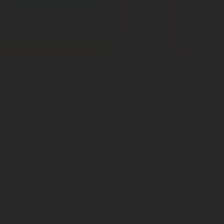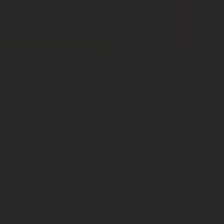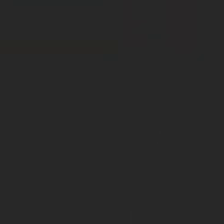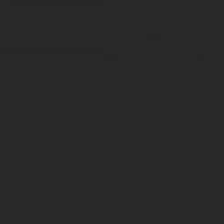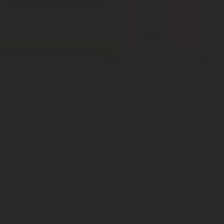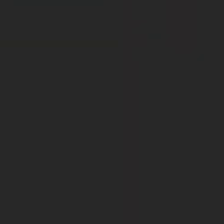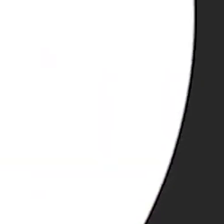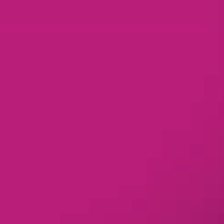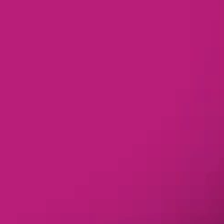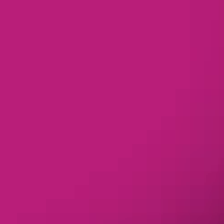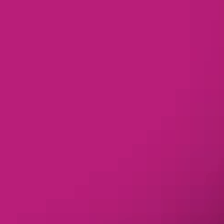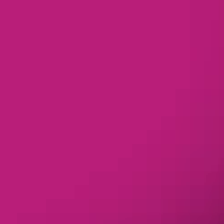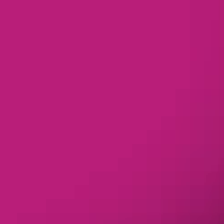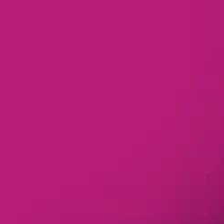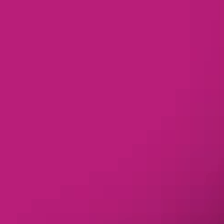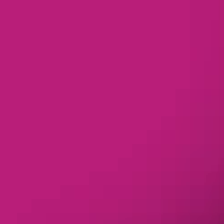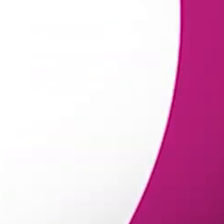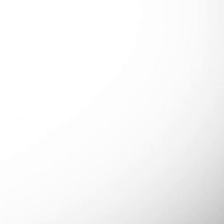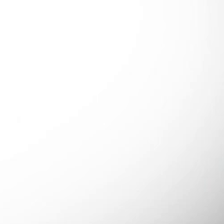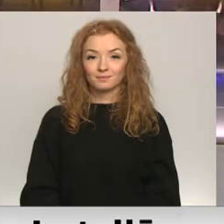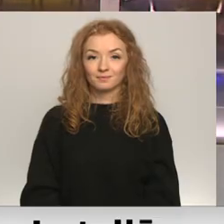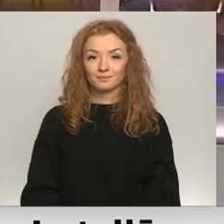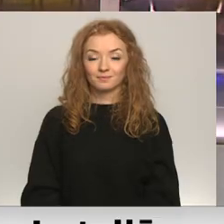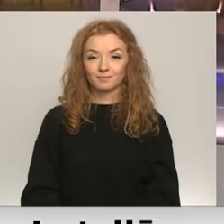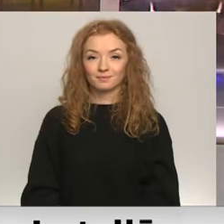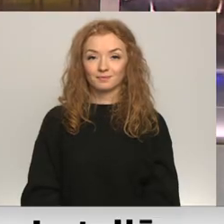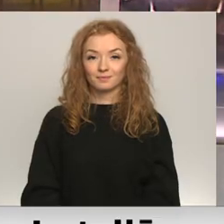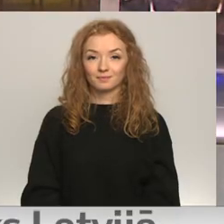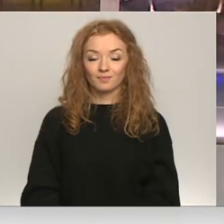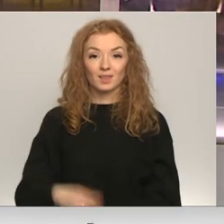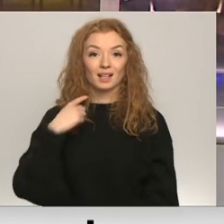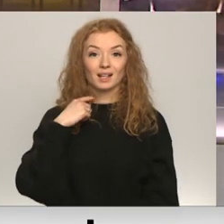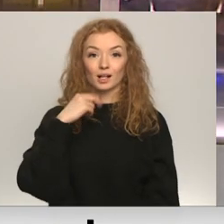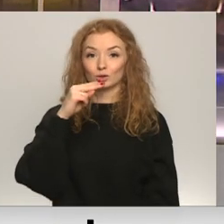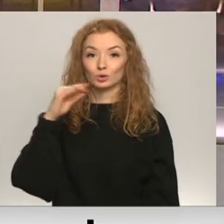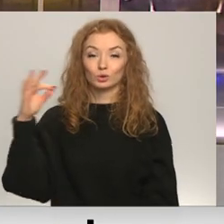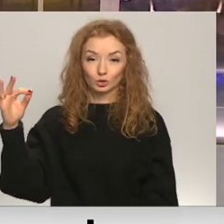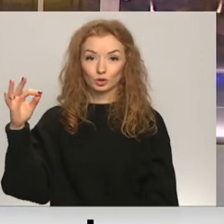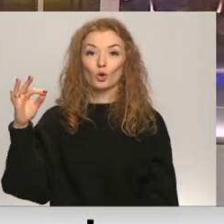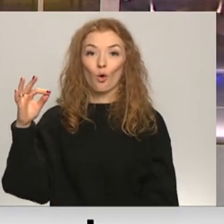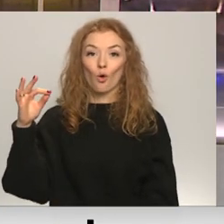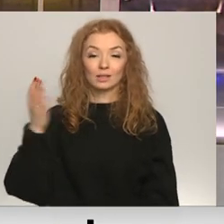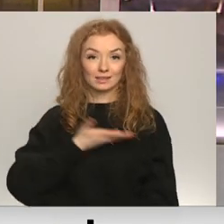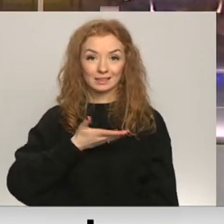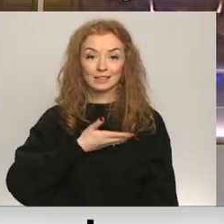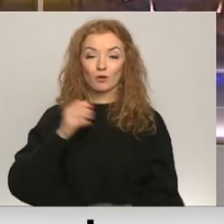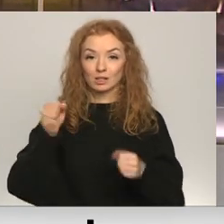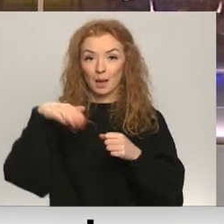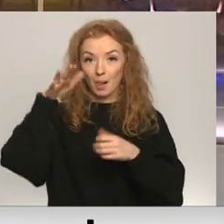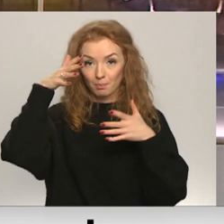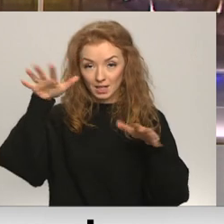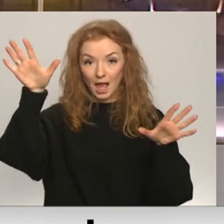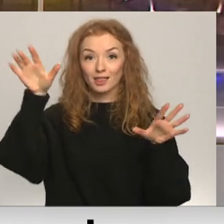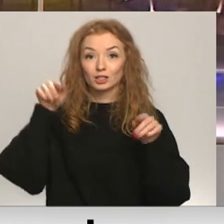Re, viss ēters ir te! Rīgas zooloģiskajā dārzā mitošais ziemeļbriedis Elmo